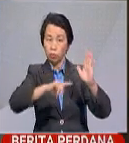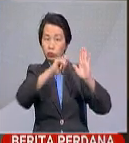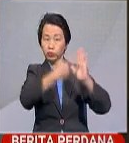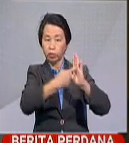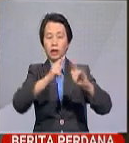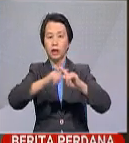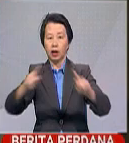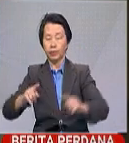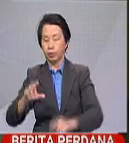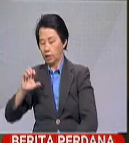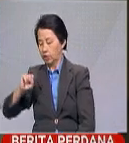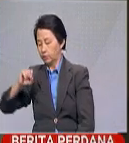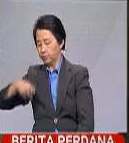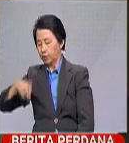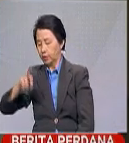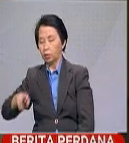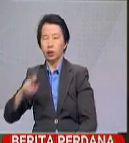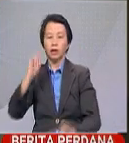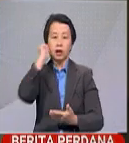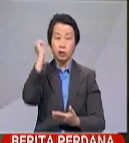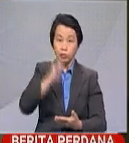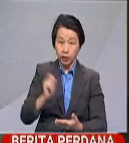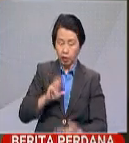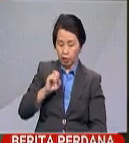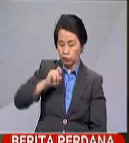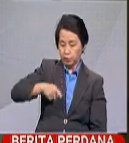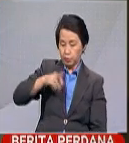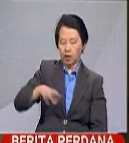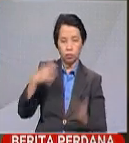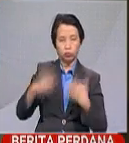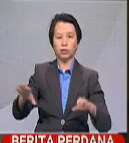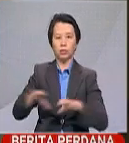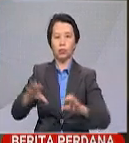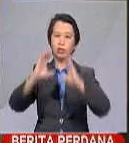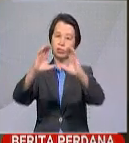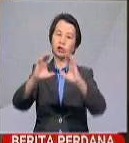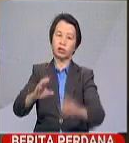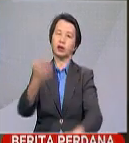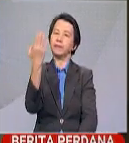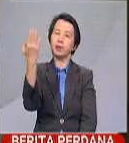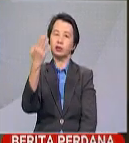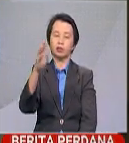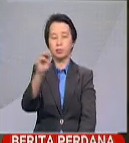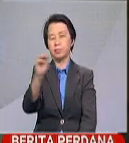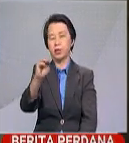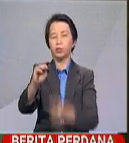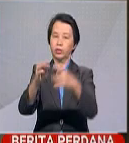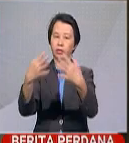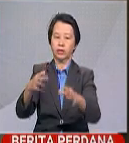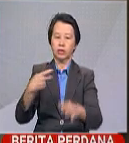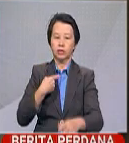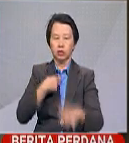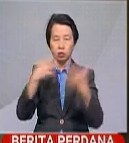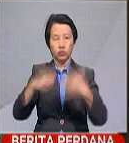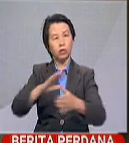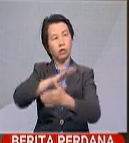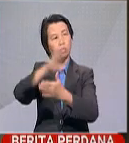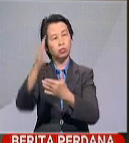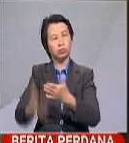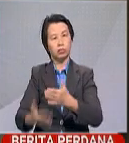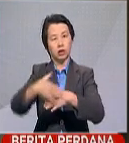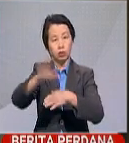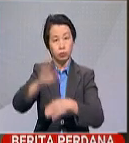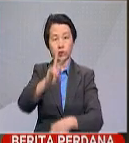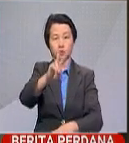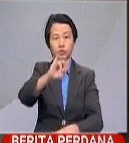tapi di pihak SPR, pihak sekretariat telah membuat secara manual. Kita telah selesaikan lebih daripada